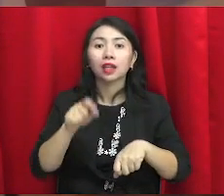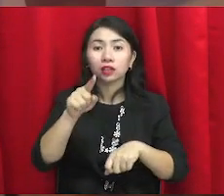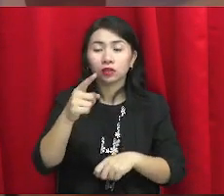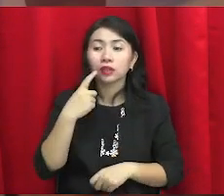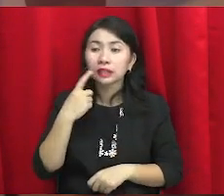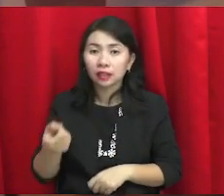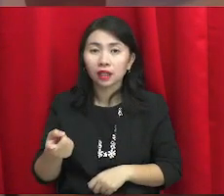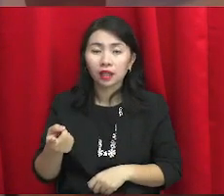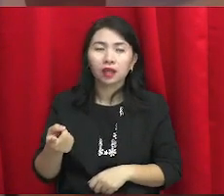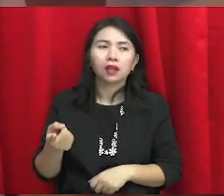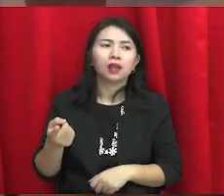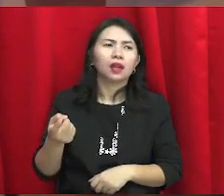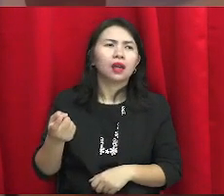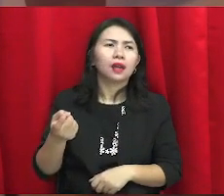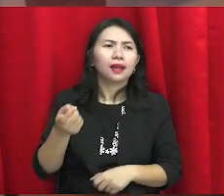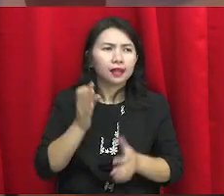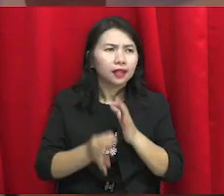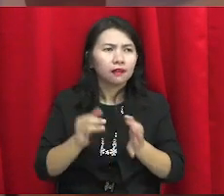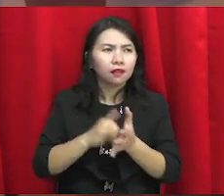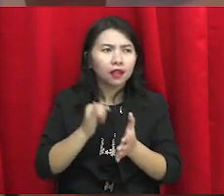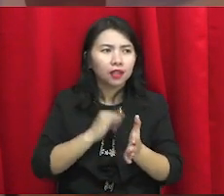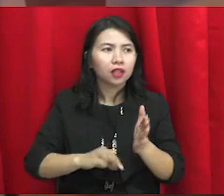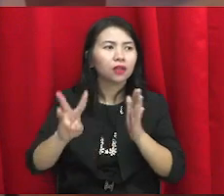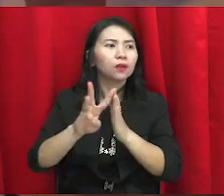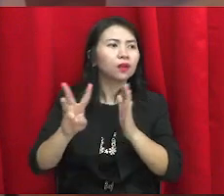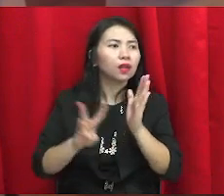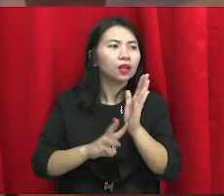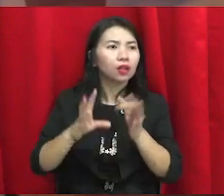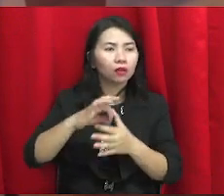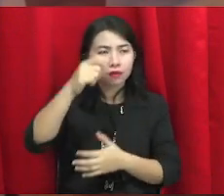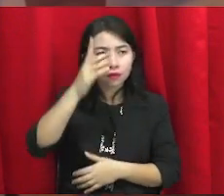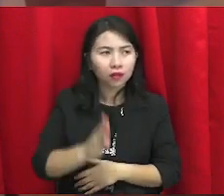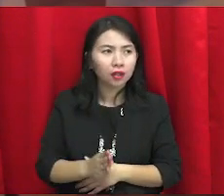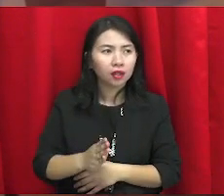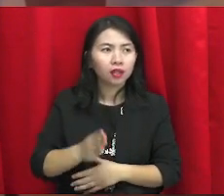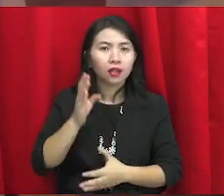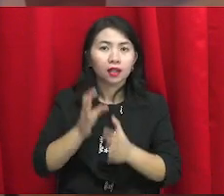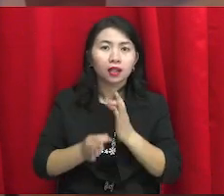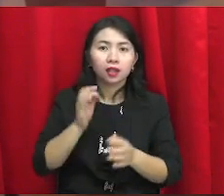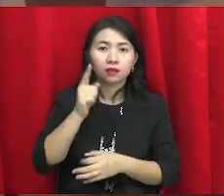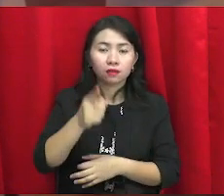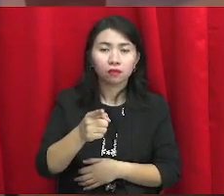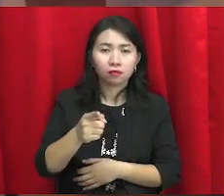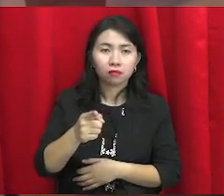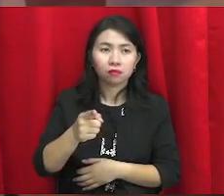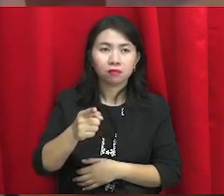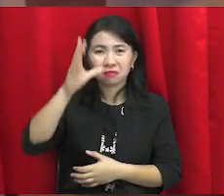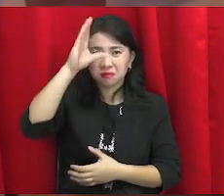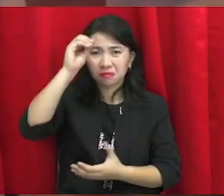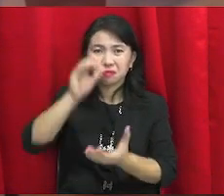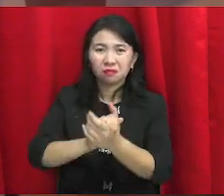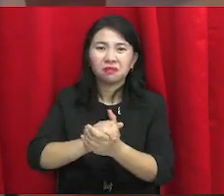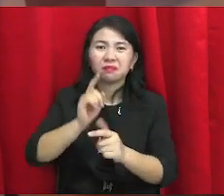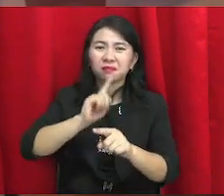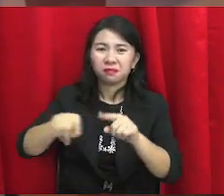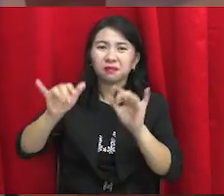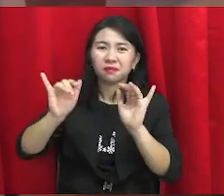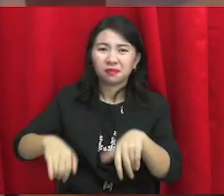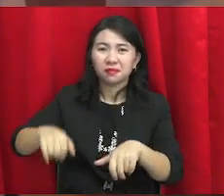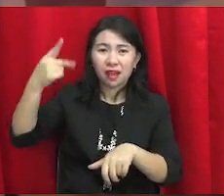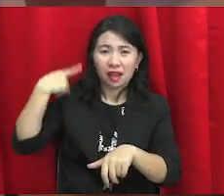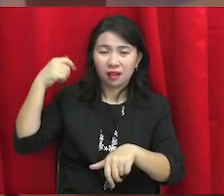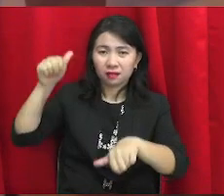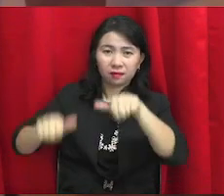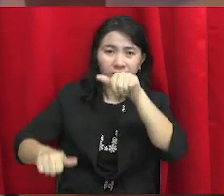kalooban? Sabi po dito, masasabi mo bang kalooban ng Panginoon kung asawa mo na siya pero may doubt ka pa rin? Tapos sabi niya po